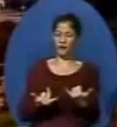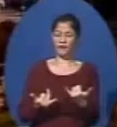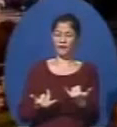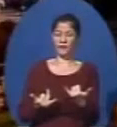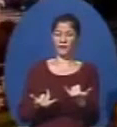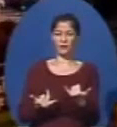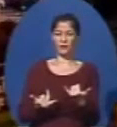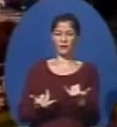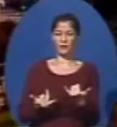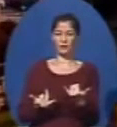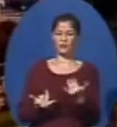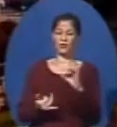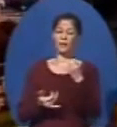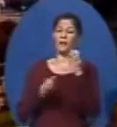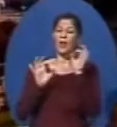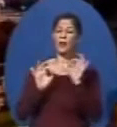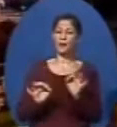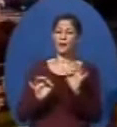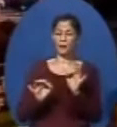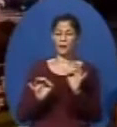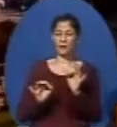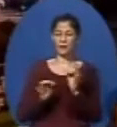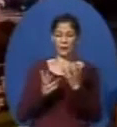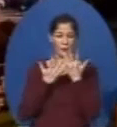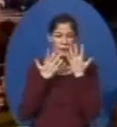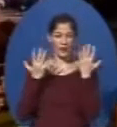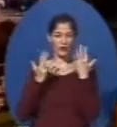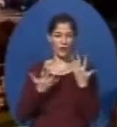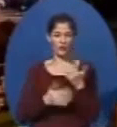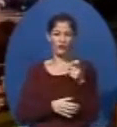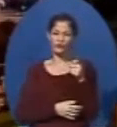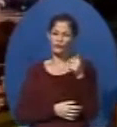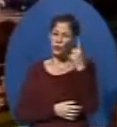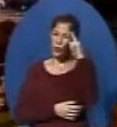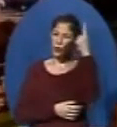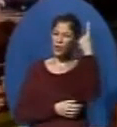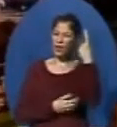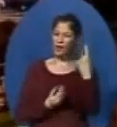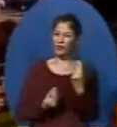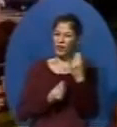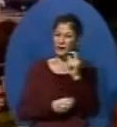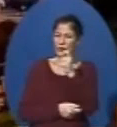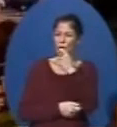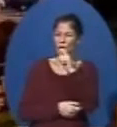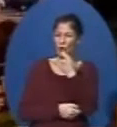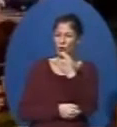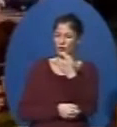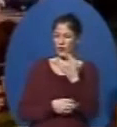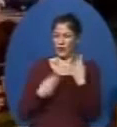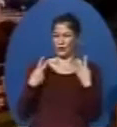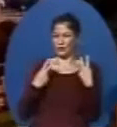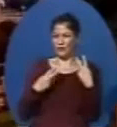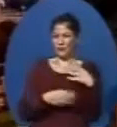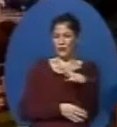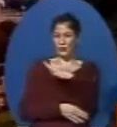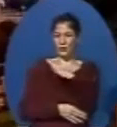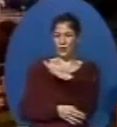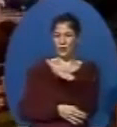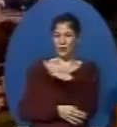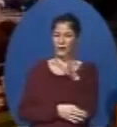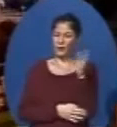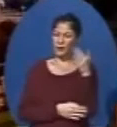יתברר שהחזקתו עם הסודות העצורים בקרבו בבית סוהר היא סכנה.